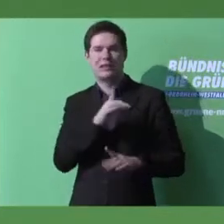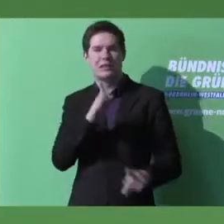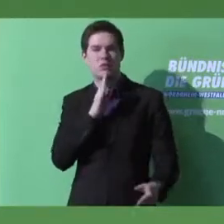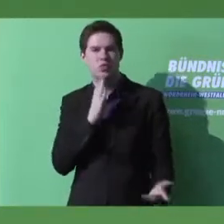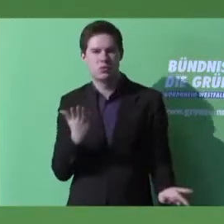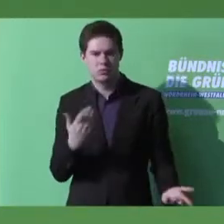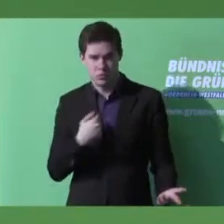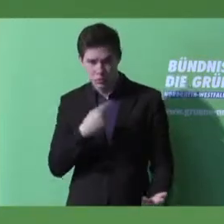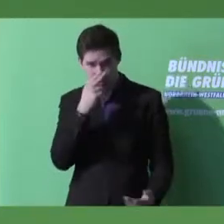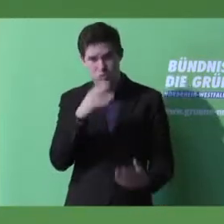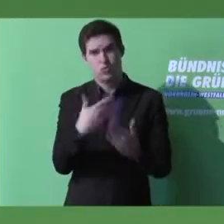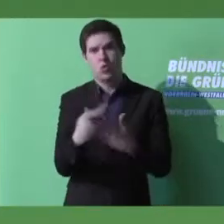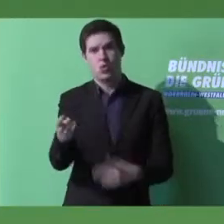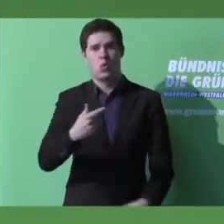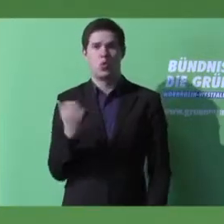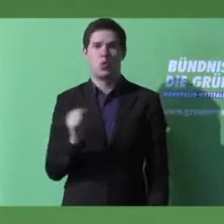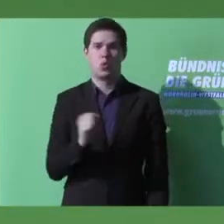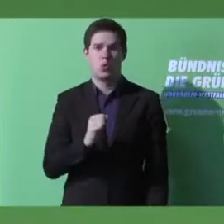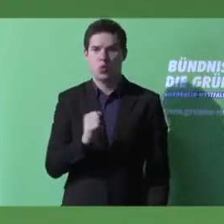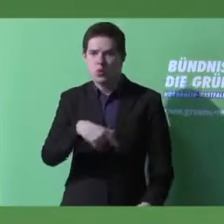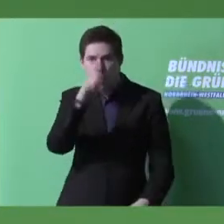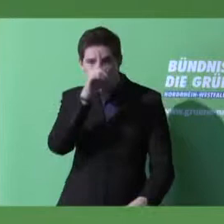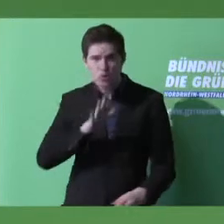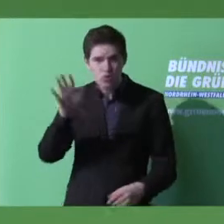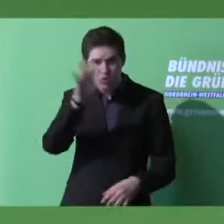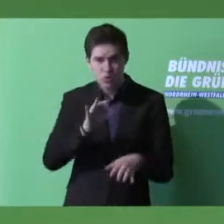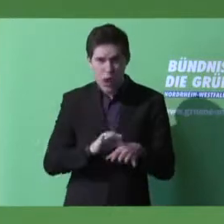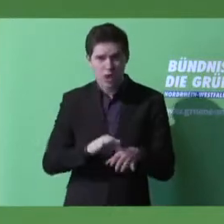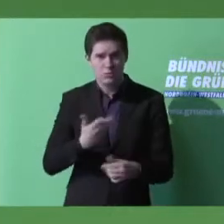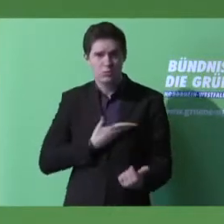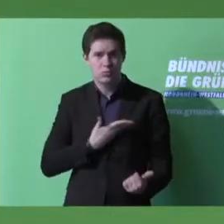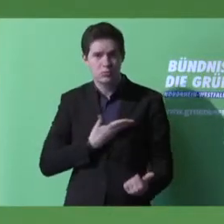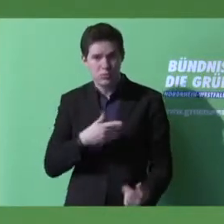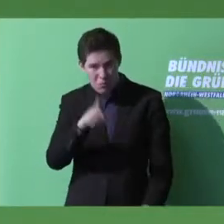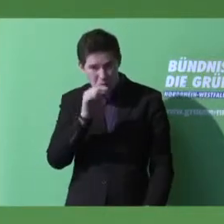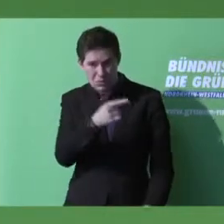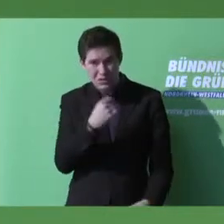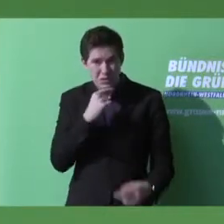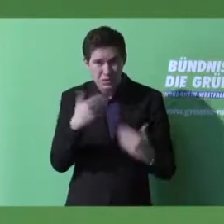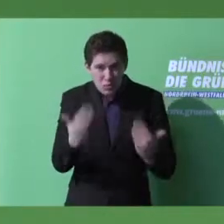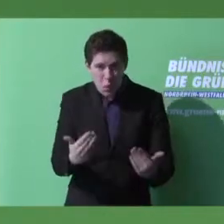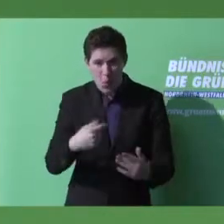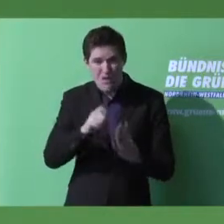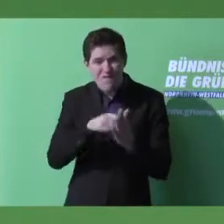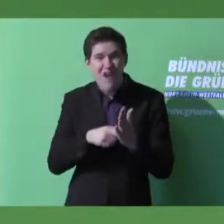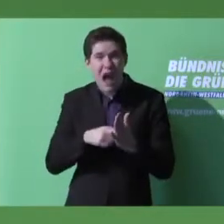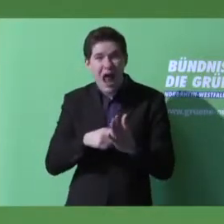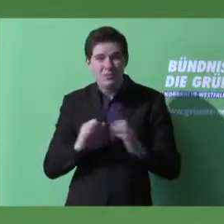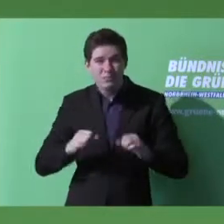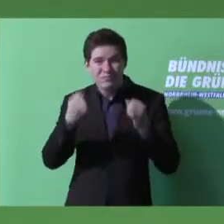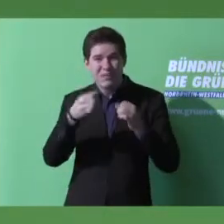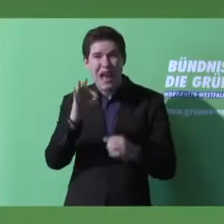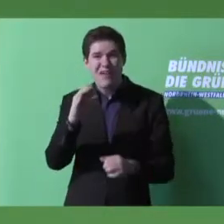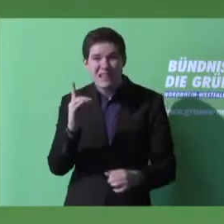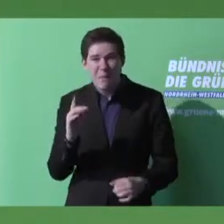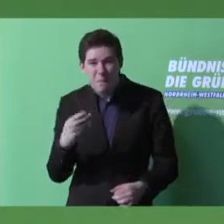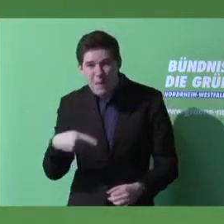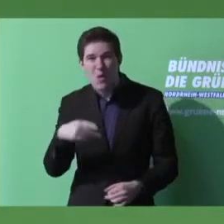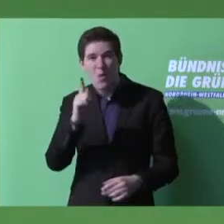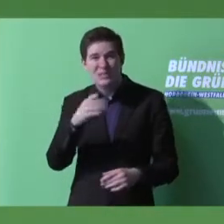den deutschen Ärzten keinen Gefallen, wenn Sie sie zu einer Wählerinitiative für FDP und CDU